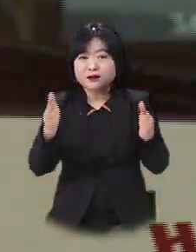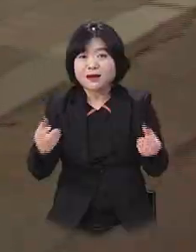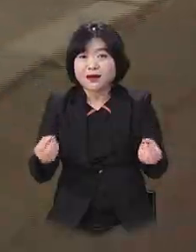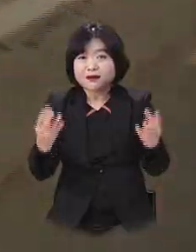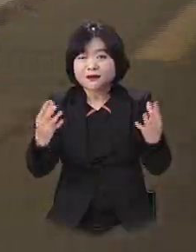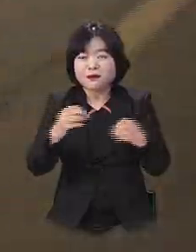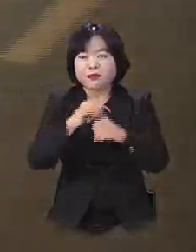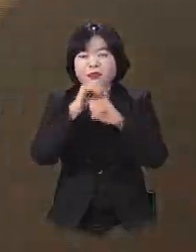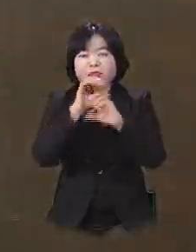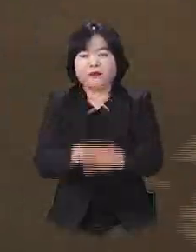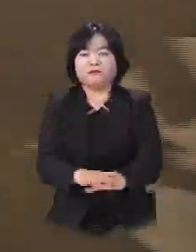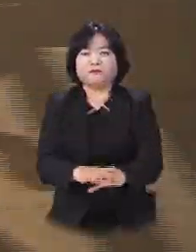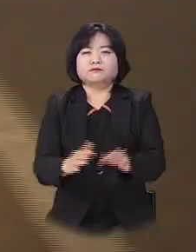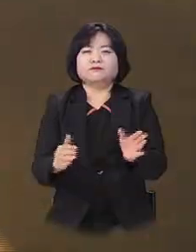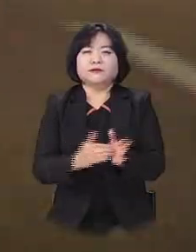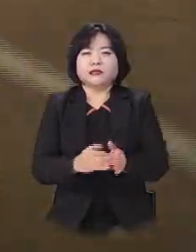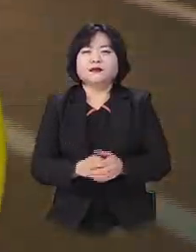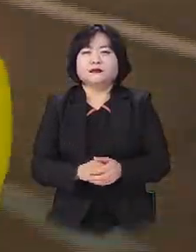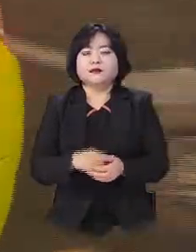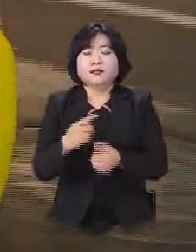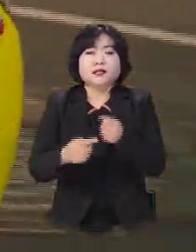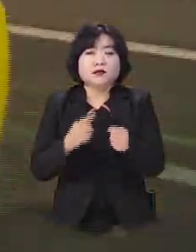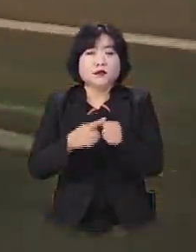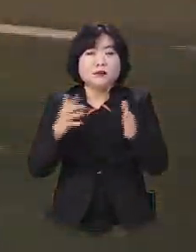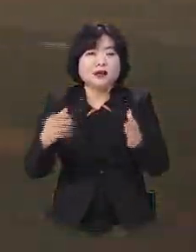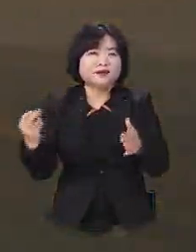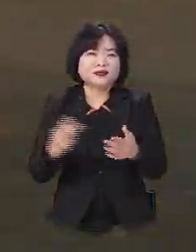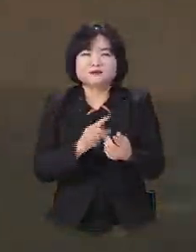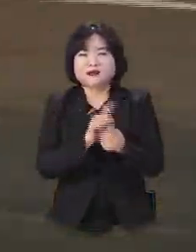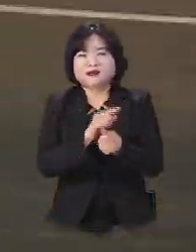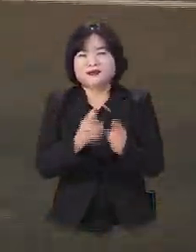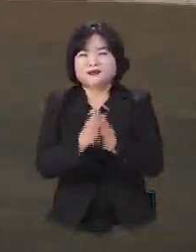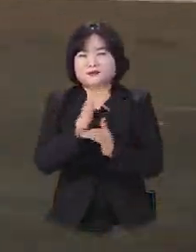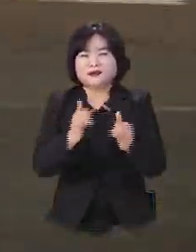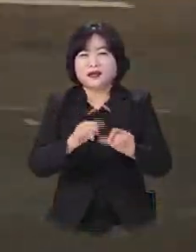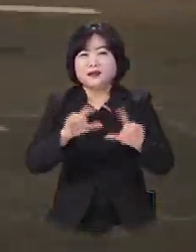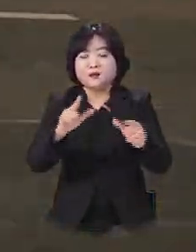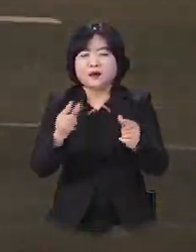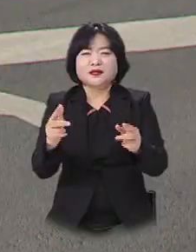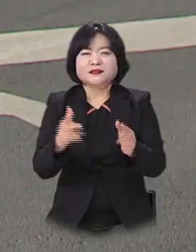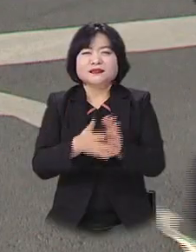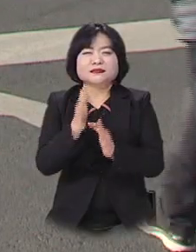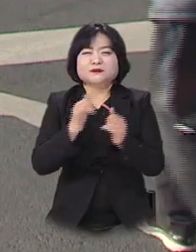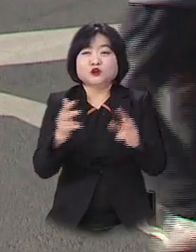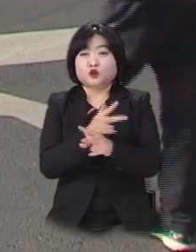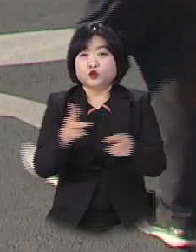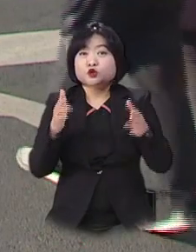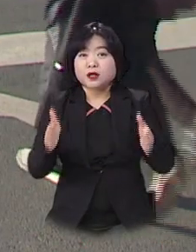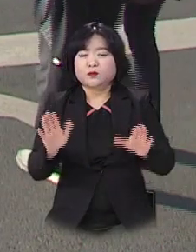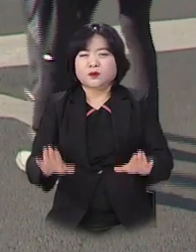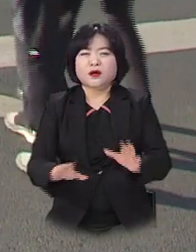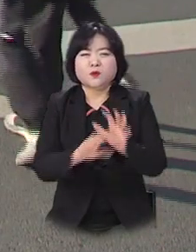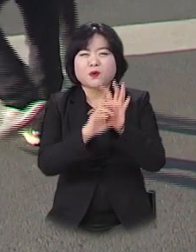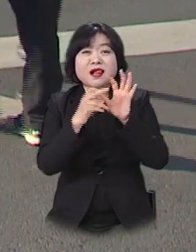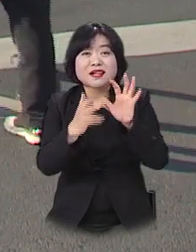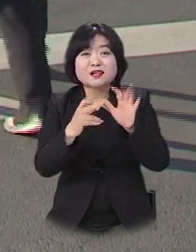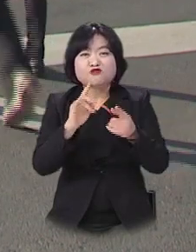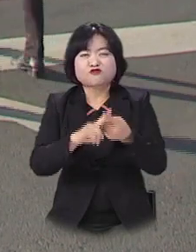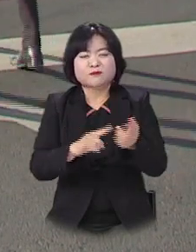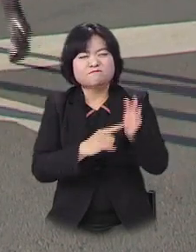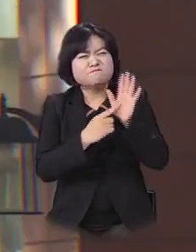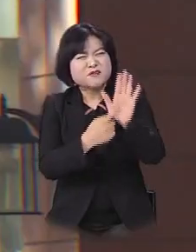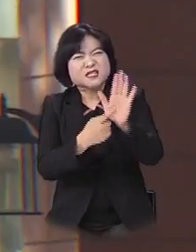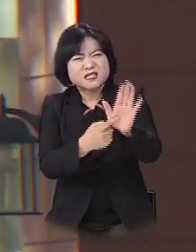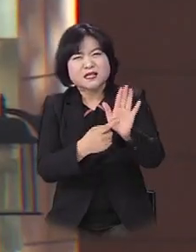이렇게 물거품이 됐습니다. 1년 만에 다시 맞는 시민의 날과 시민 주간. 이번엔 코로나19를 아예 전면에